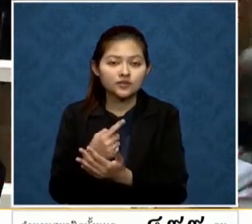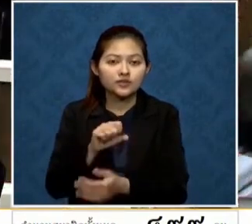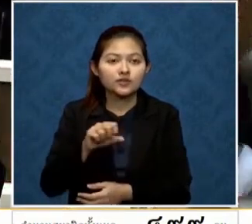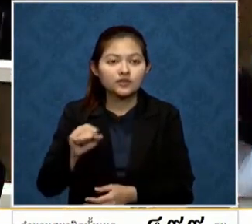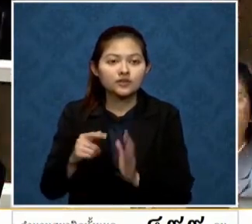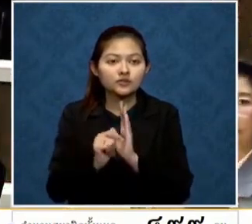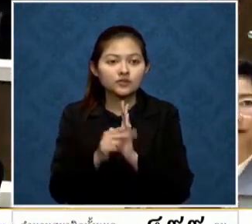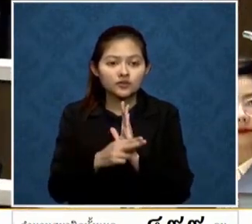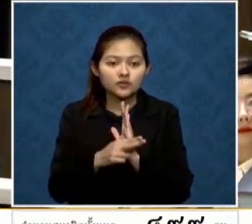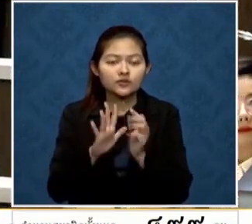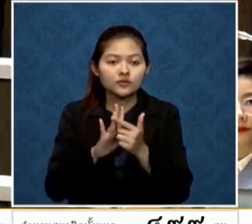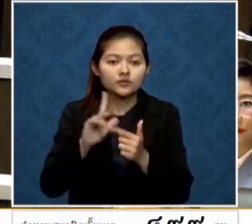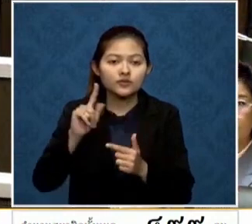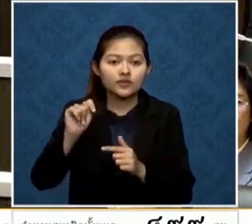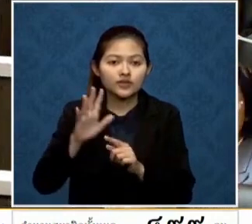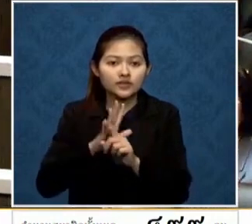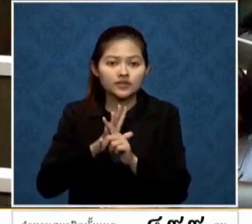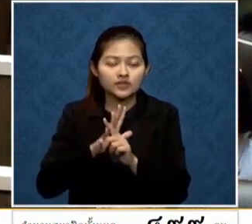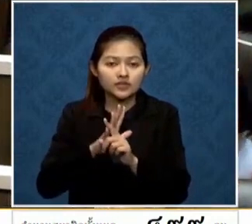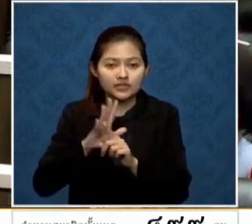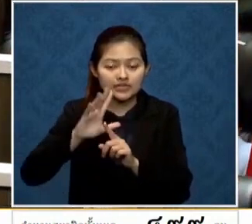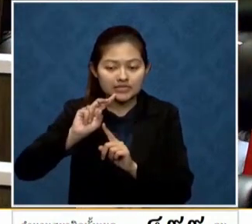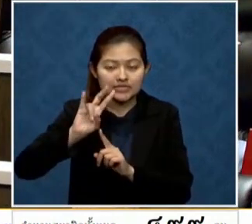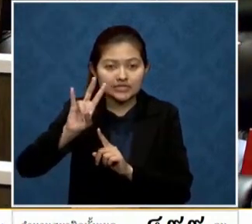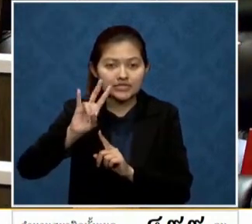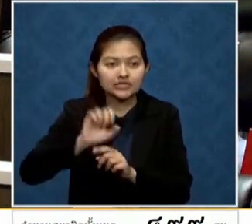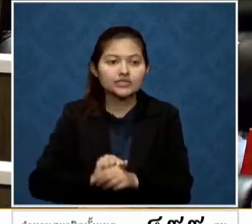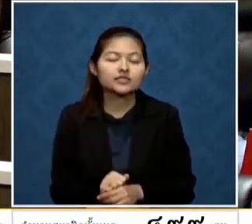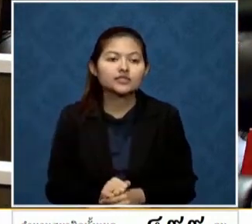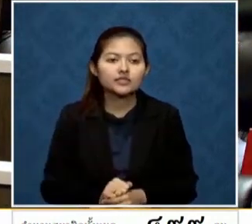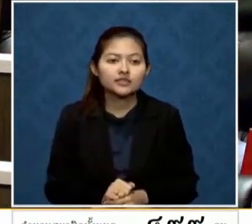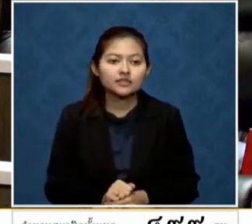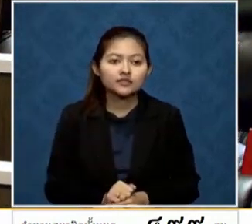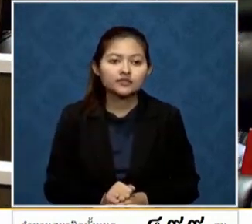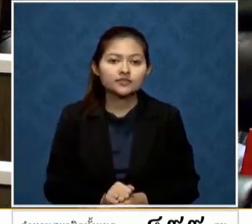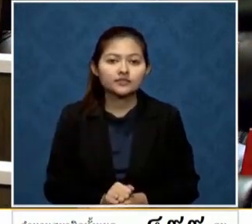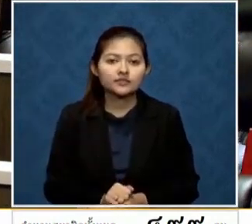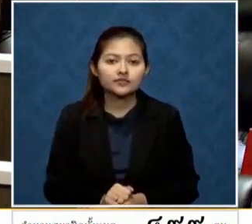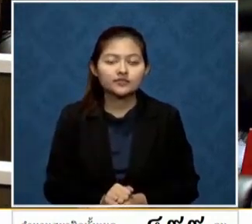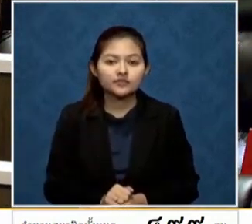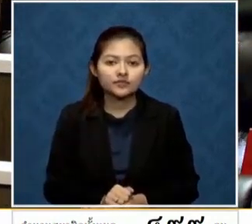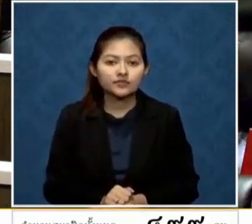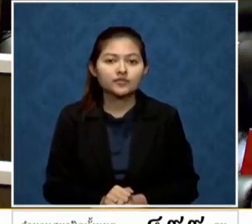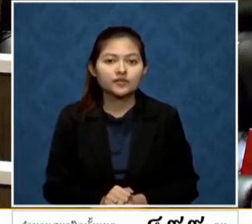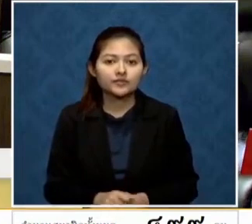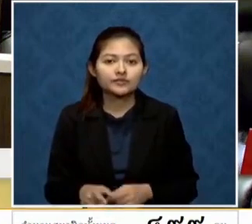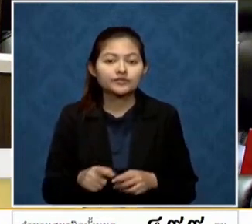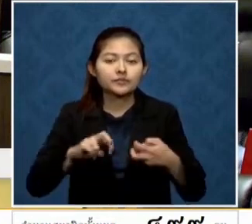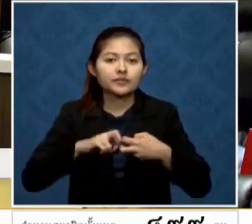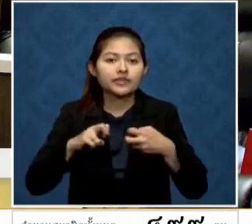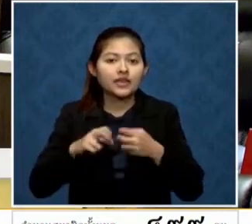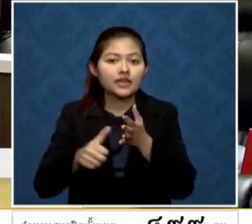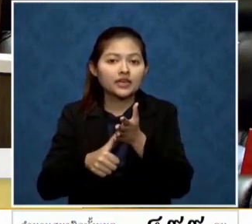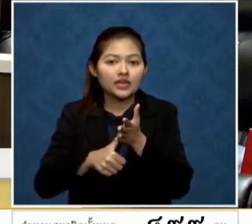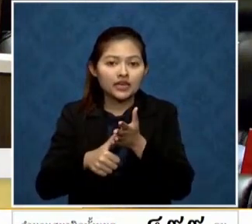ปทุมธานีเขต 7นะครับอำเภอลำลุกกาธัญญบุรีและหนองเสือนะครับผมขอร่วมอภิปรายยติการแก้ปัญหา